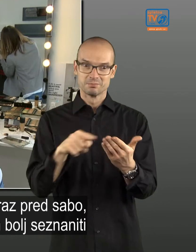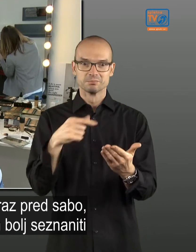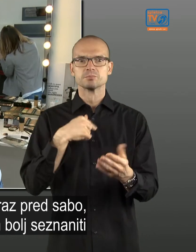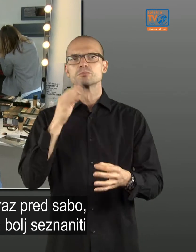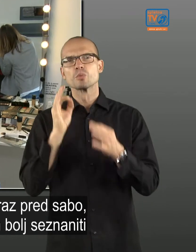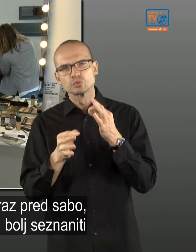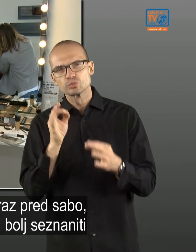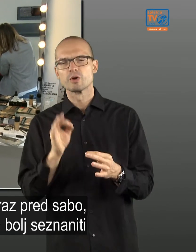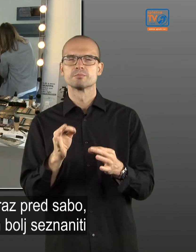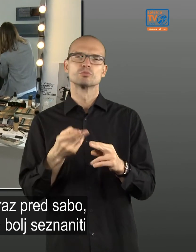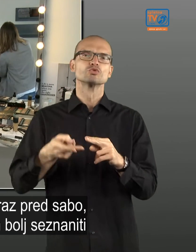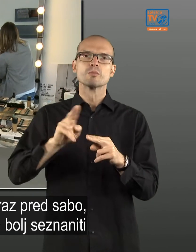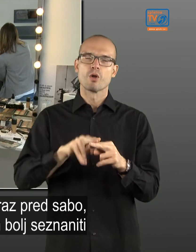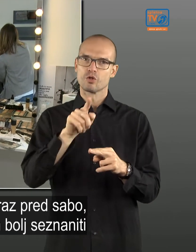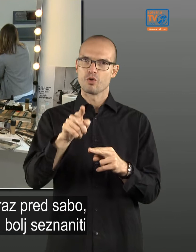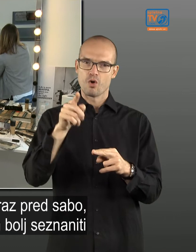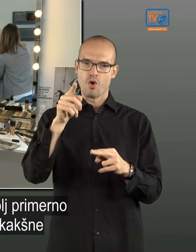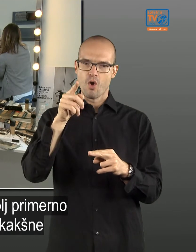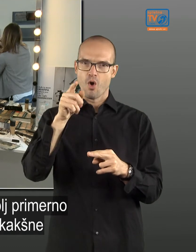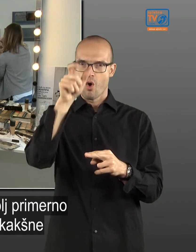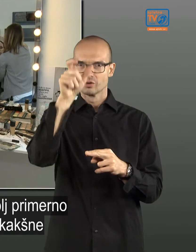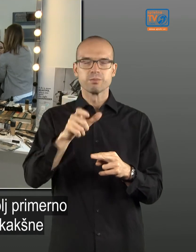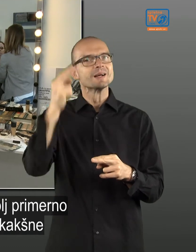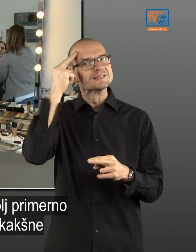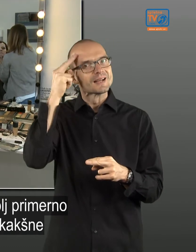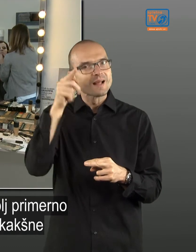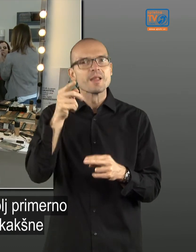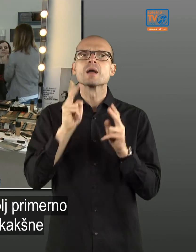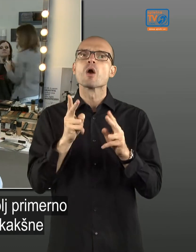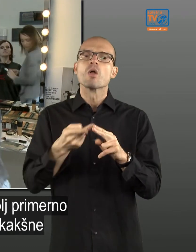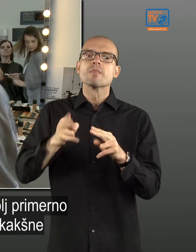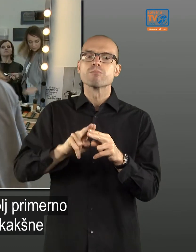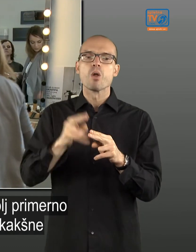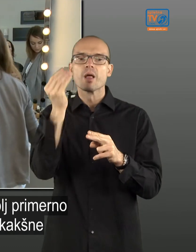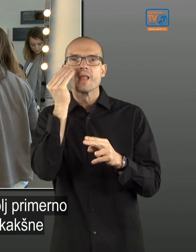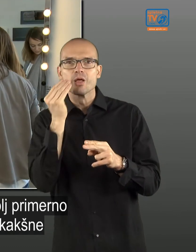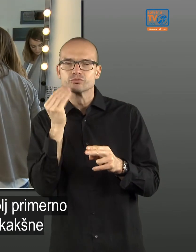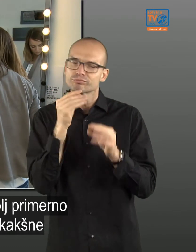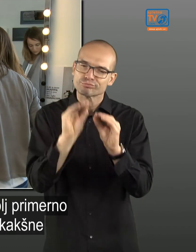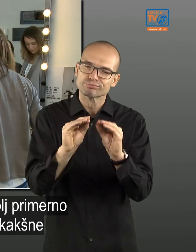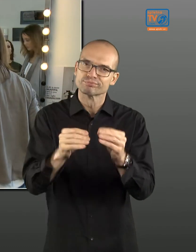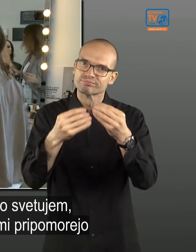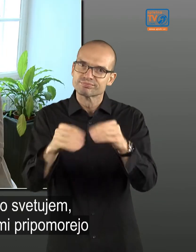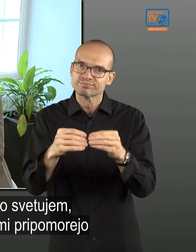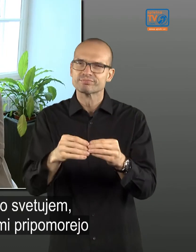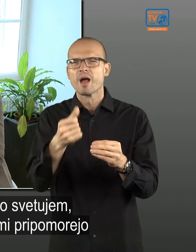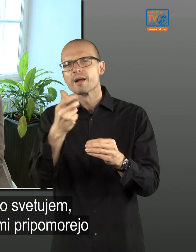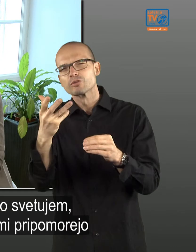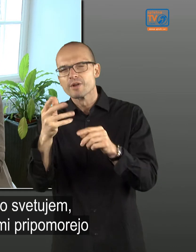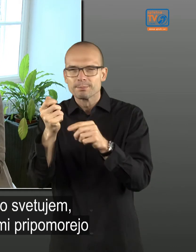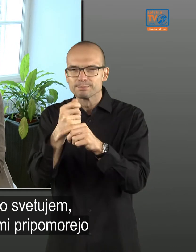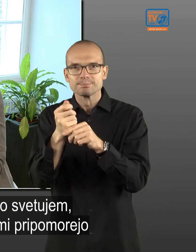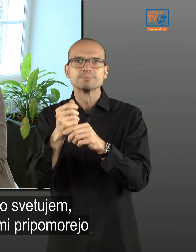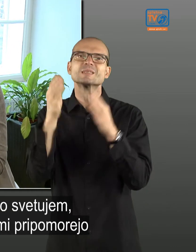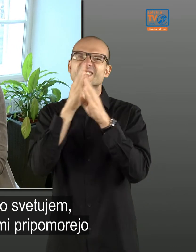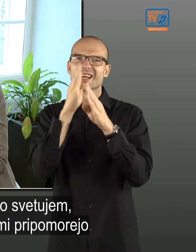poskušam čim bolj to osebo seznaniti s tem, kako se najbolj primerno naličiti, da skrije kakšne nepravilnosti,